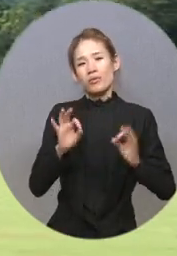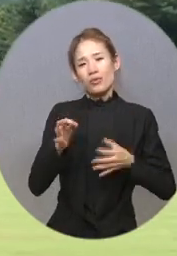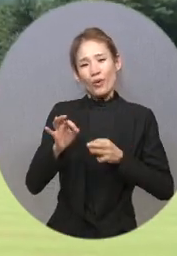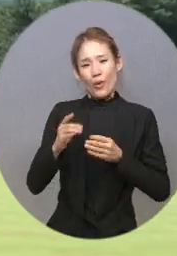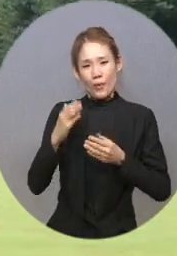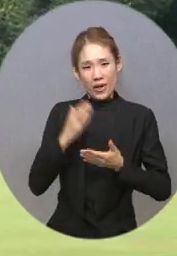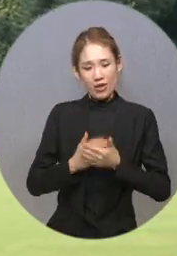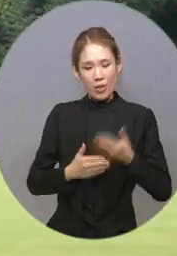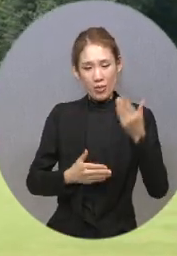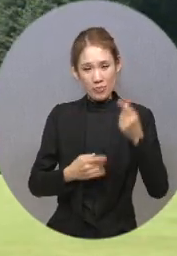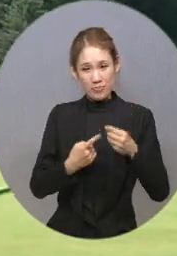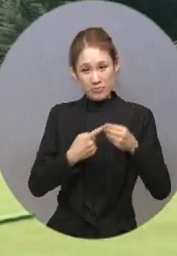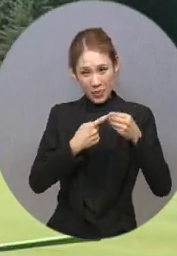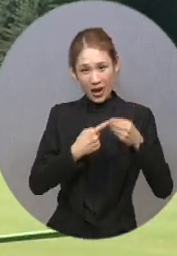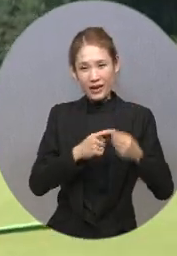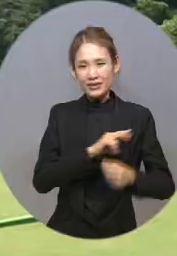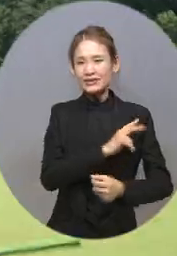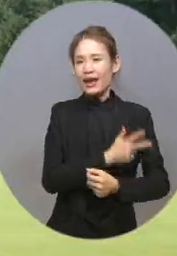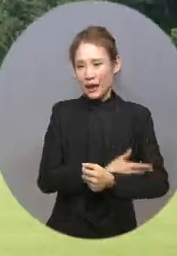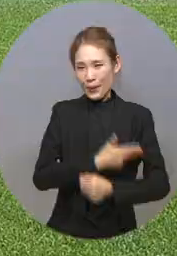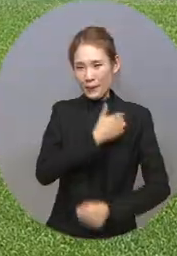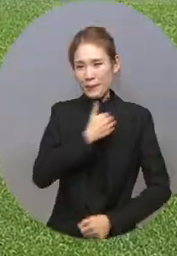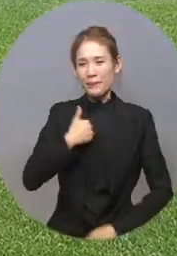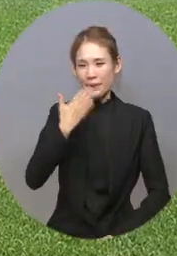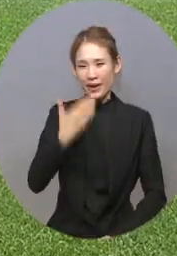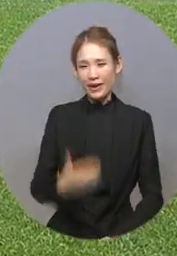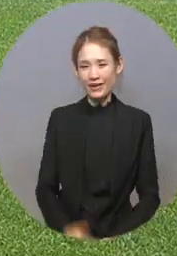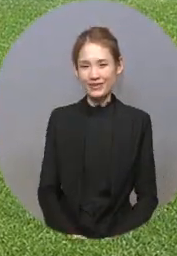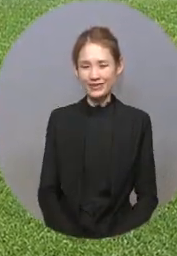같아. 야, 너 이거 할 자격 있어.